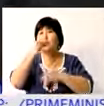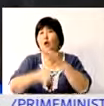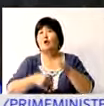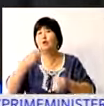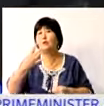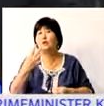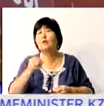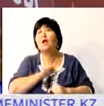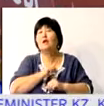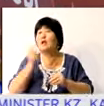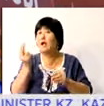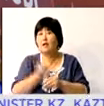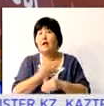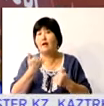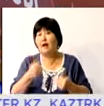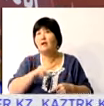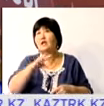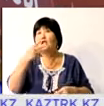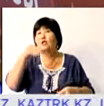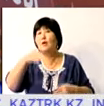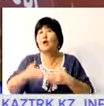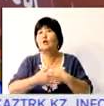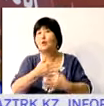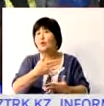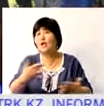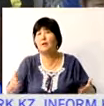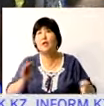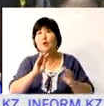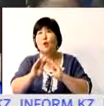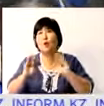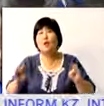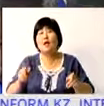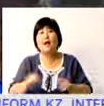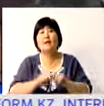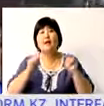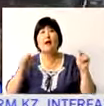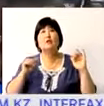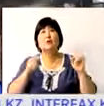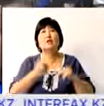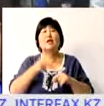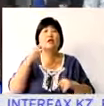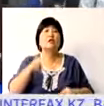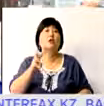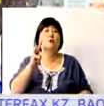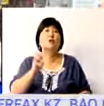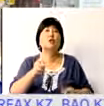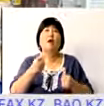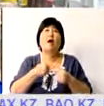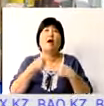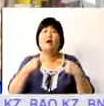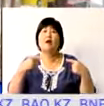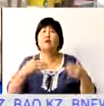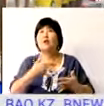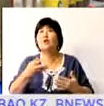Сауда сөрелерінде қазірдің өзінде 20 мыңға жуық тауар түрлері қойылды. Ал ашылу рәсіміне орай 2300 атаулы тауарға